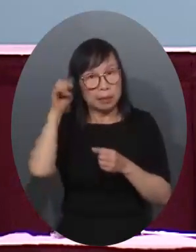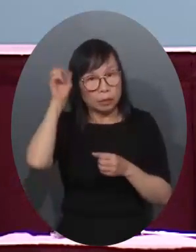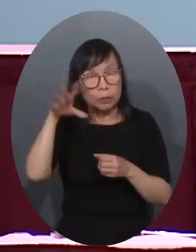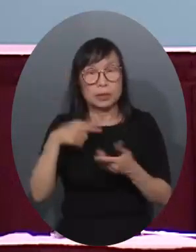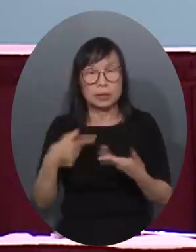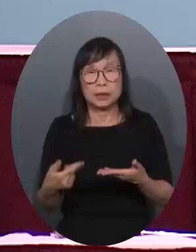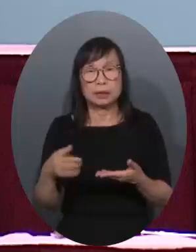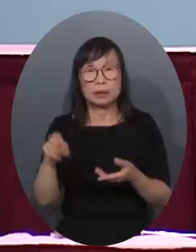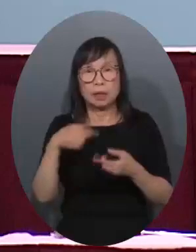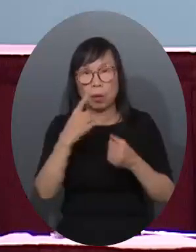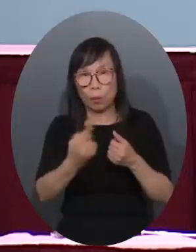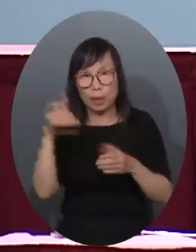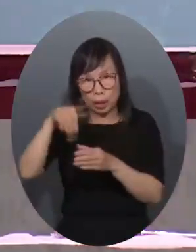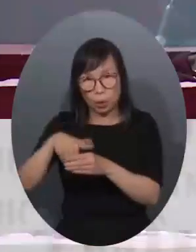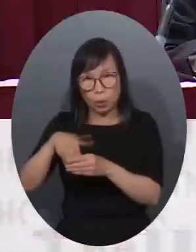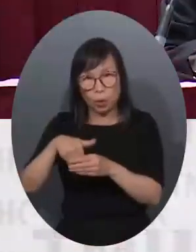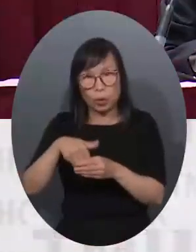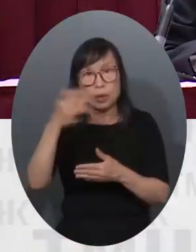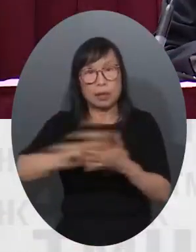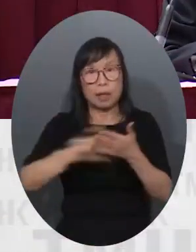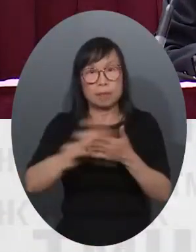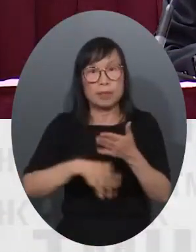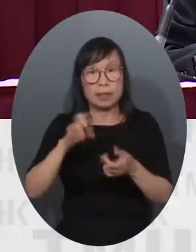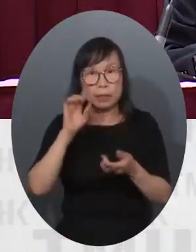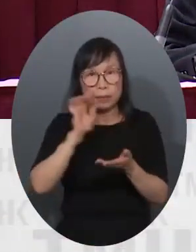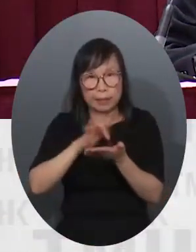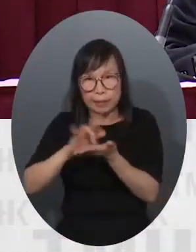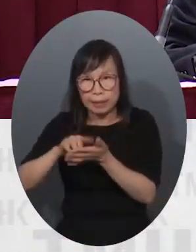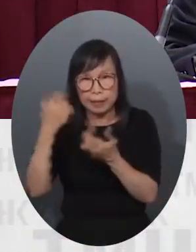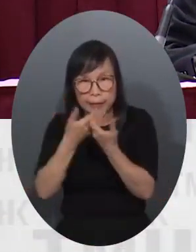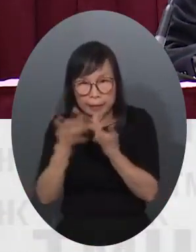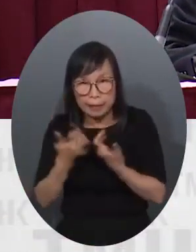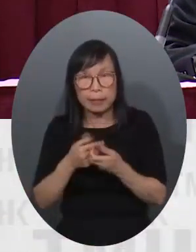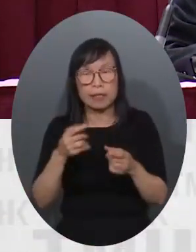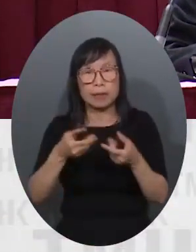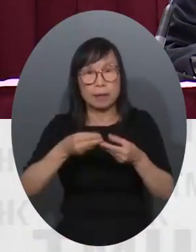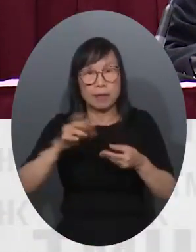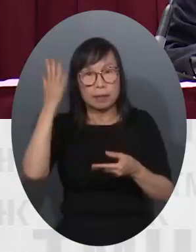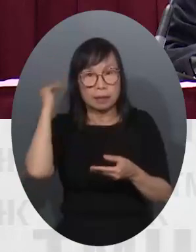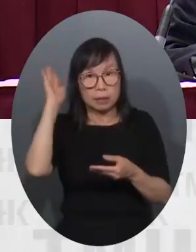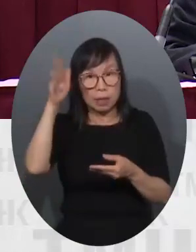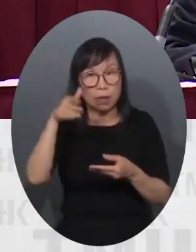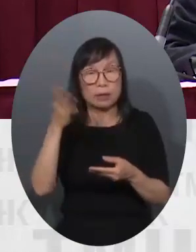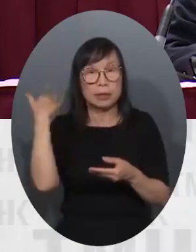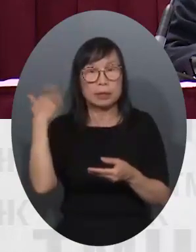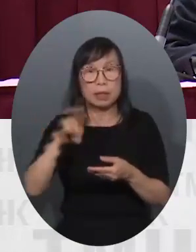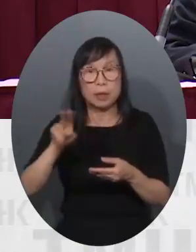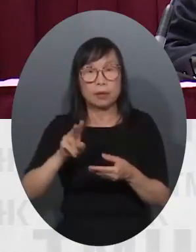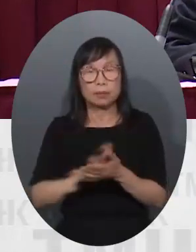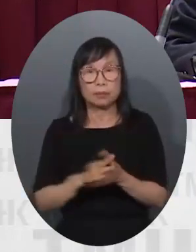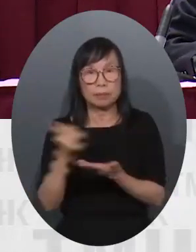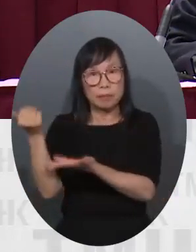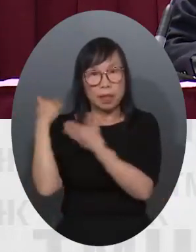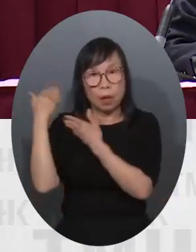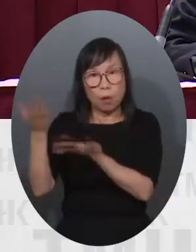議案咧進行投票，以減少點票嘅時間。一如以往，我哋委任香港